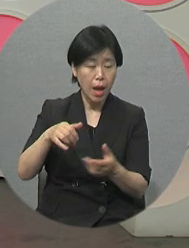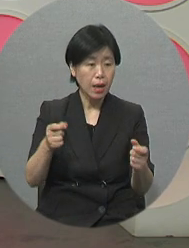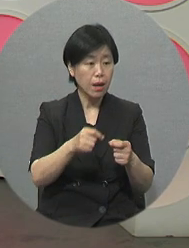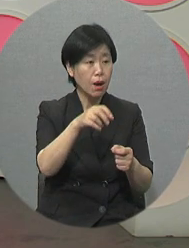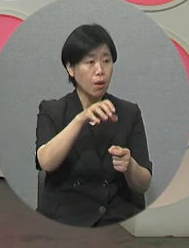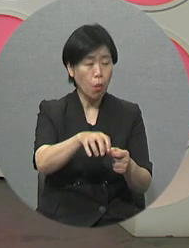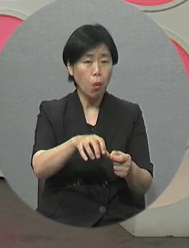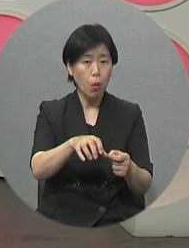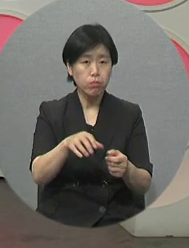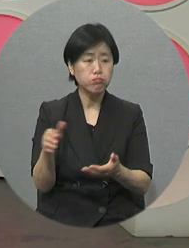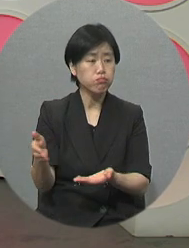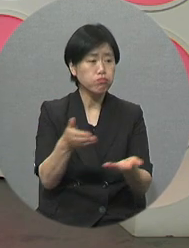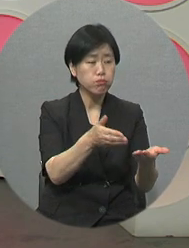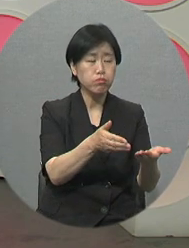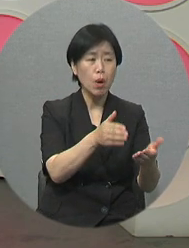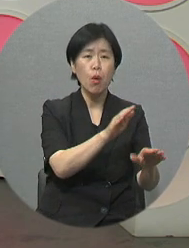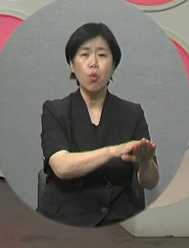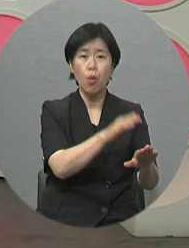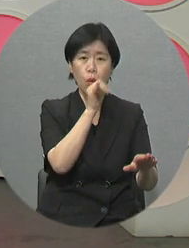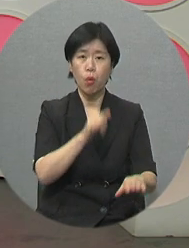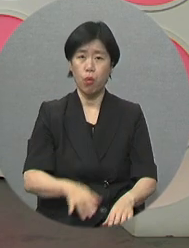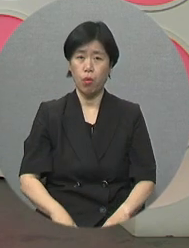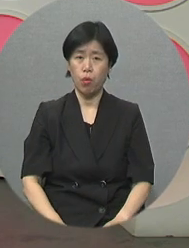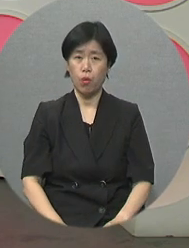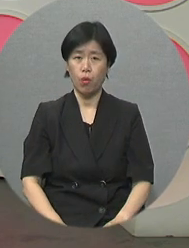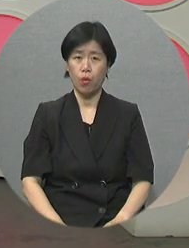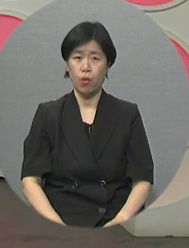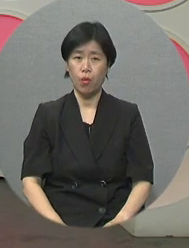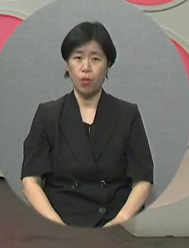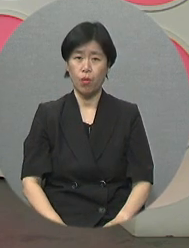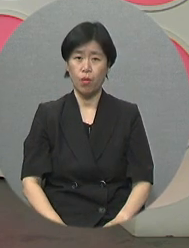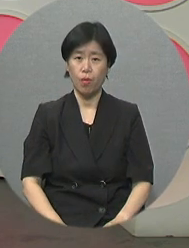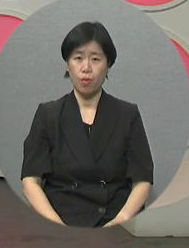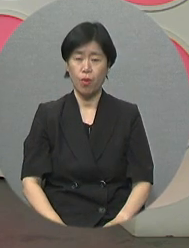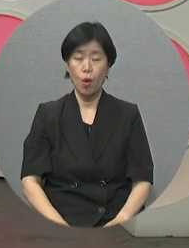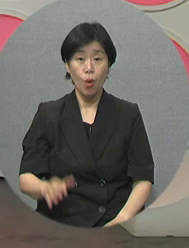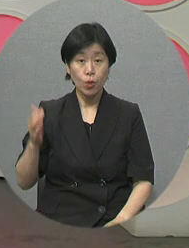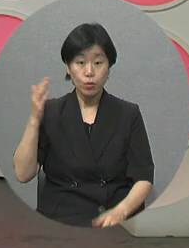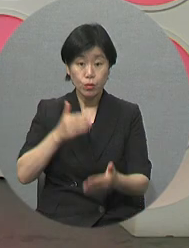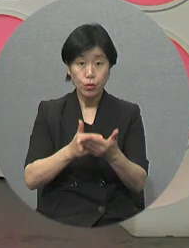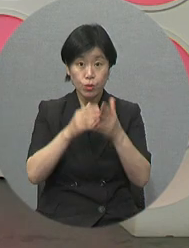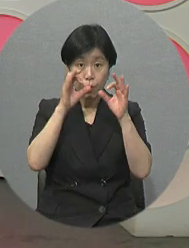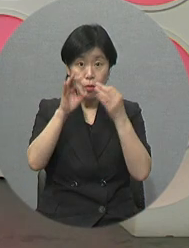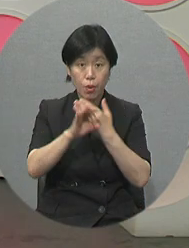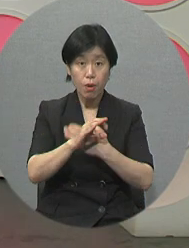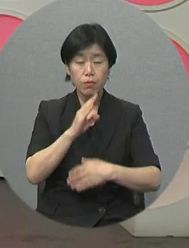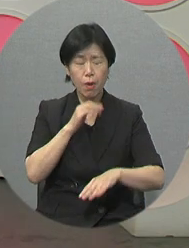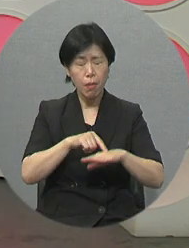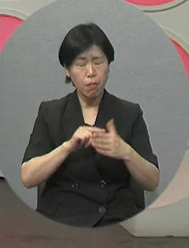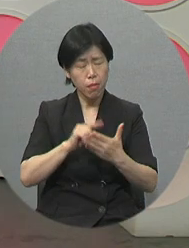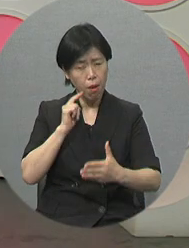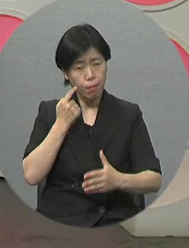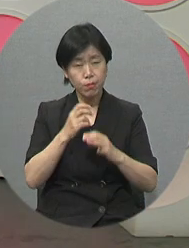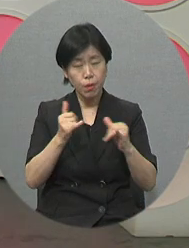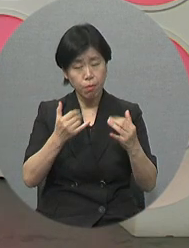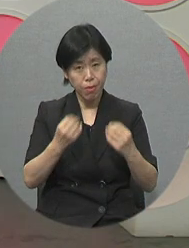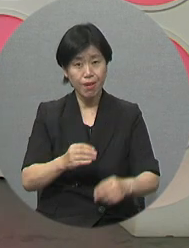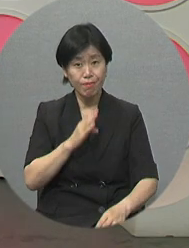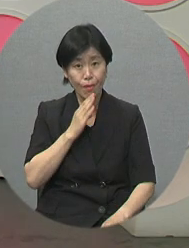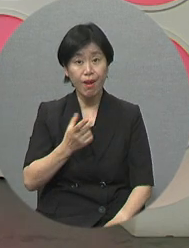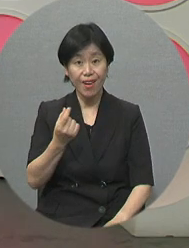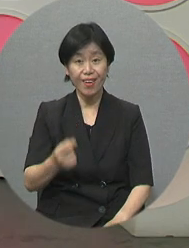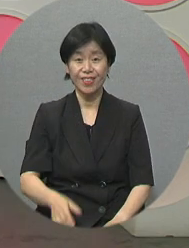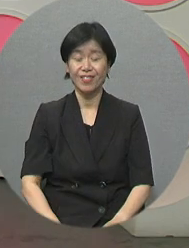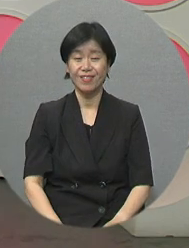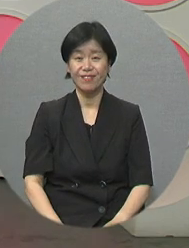무슨 양심에다가 향수를 뿌리시는지 대단한 분들 많으셔요. 맞습니다. 진짜 그럴 때마다